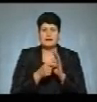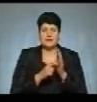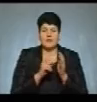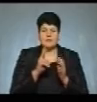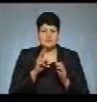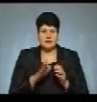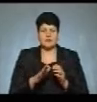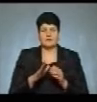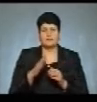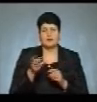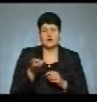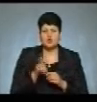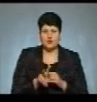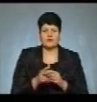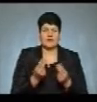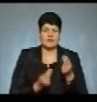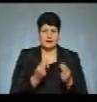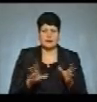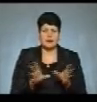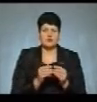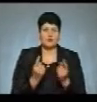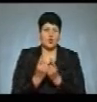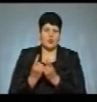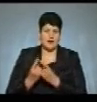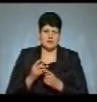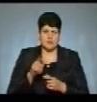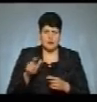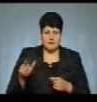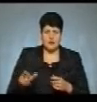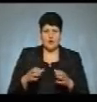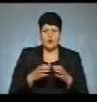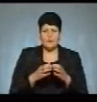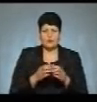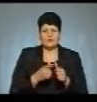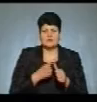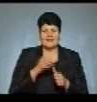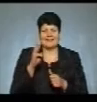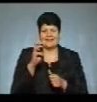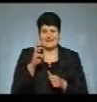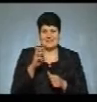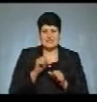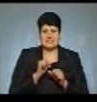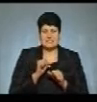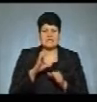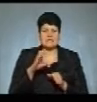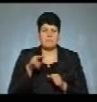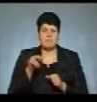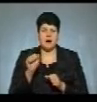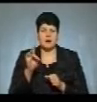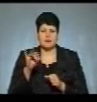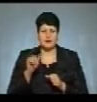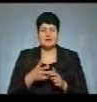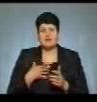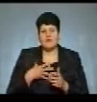Волошин прийшов на патріотичні ігри з однокласниками. Команду назвали 300 спартанців. Я вважаю, що це згуртовує